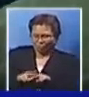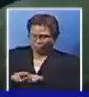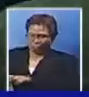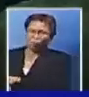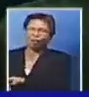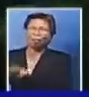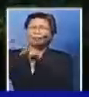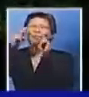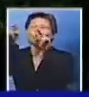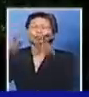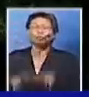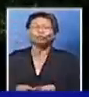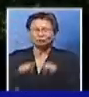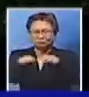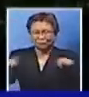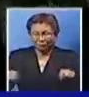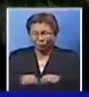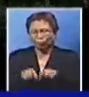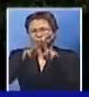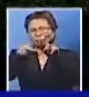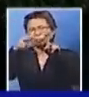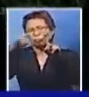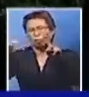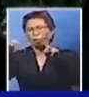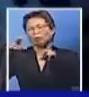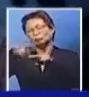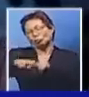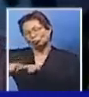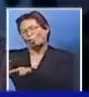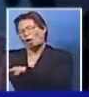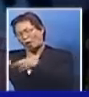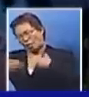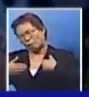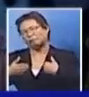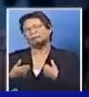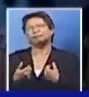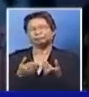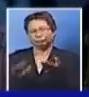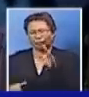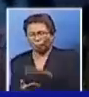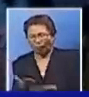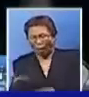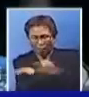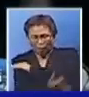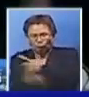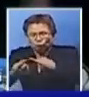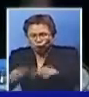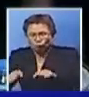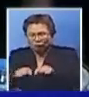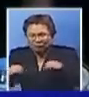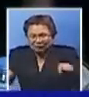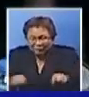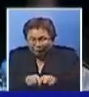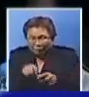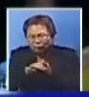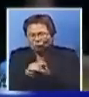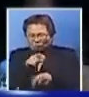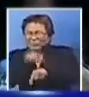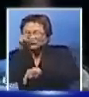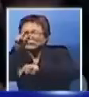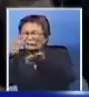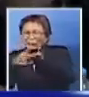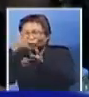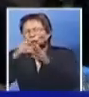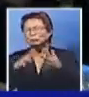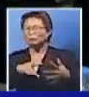penonton. Venue itu kini mempunyai 1,200 kapasiti tempat duduk. Pesilat negara juga akan mencuba venue berkenaan tidak lama lagi